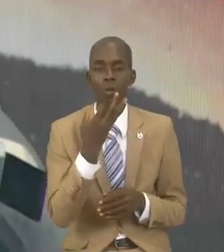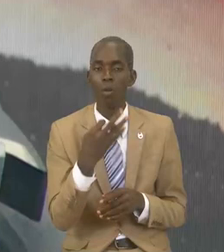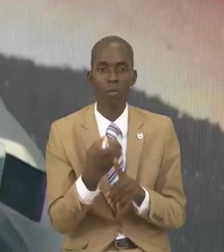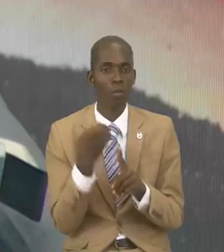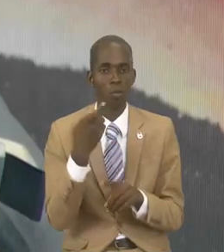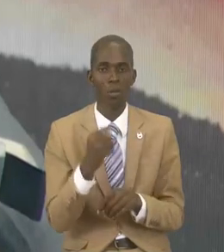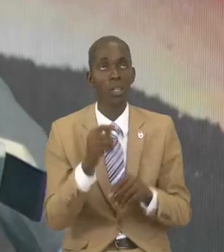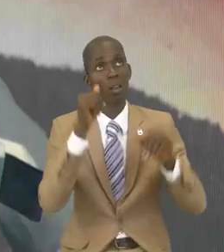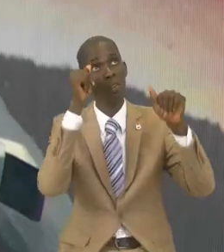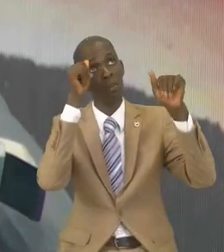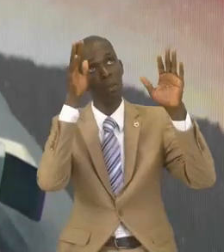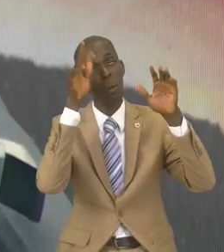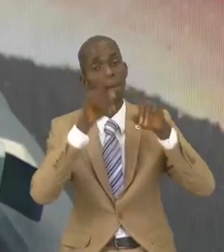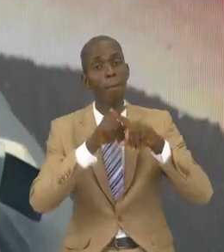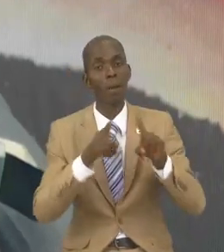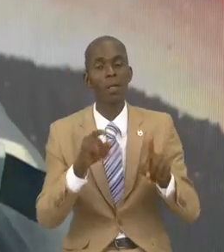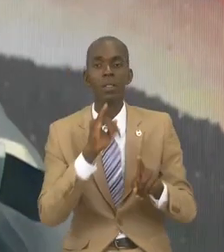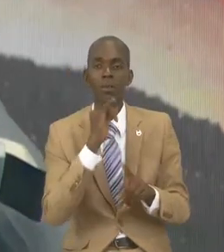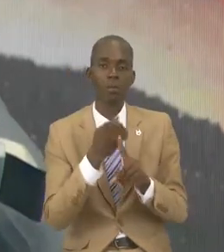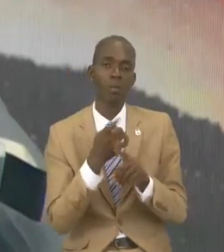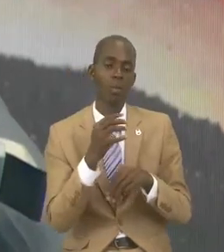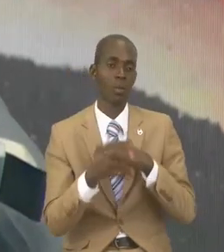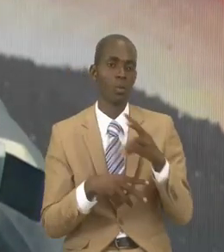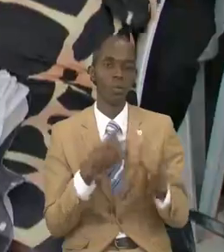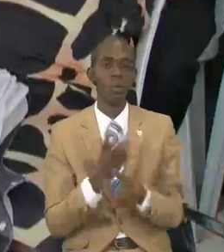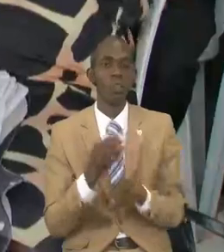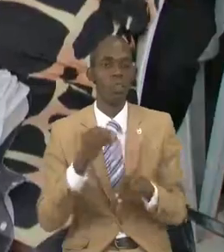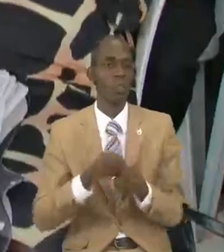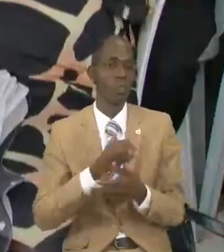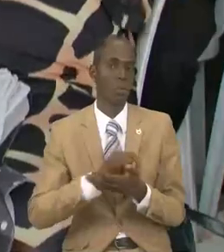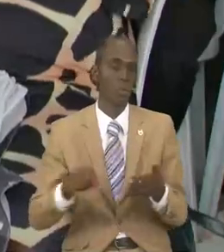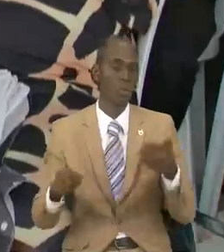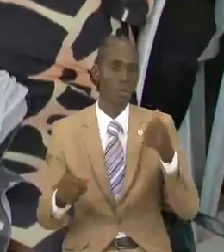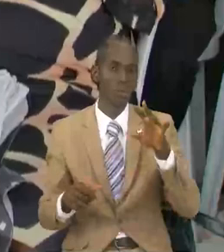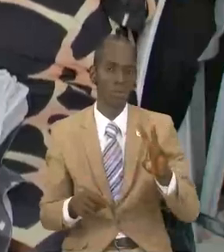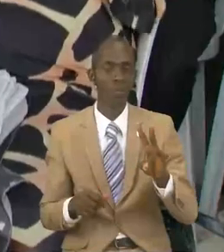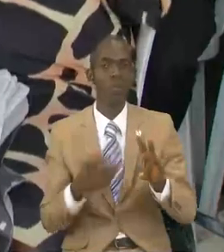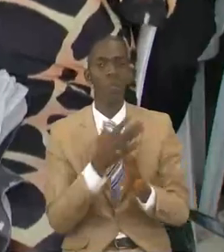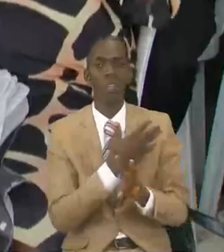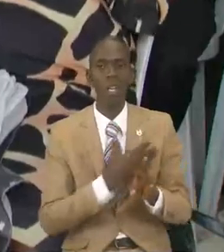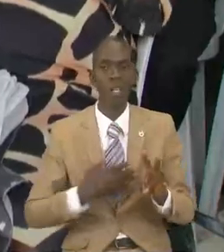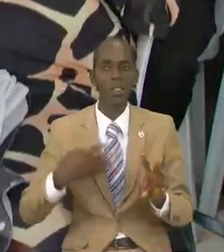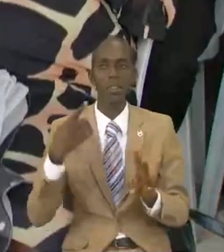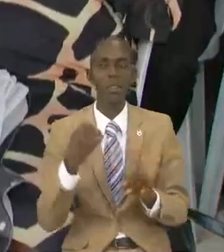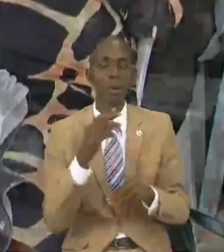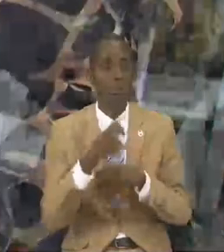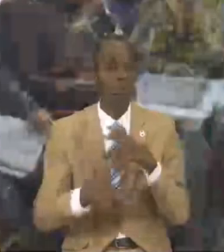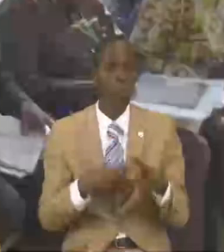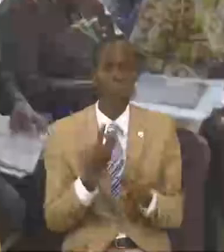Père, mais vient du monde. Verset 17. Et le monde